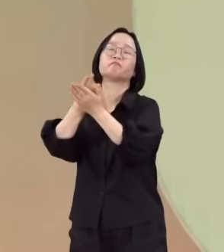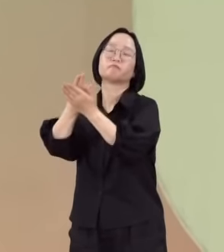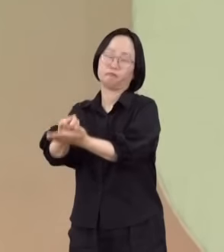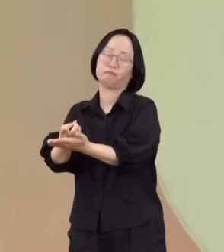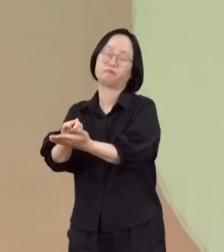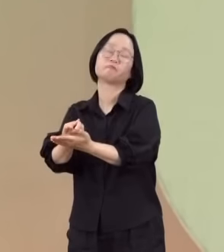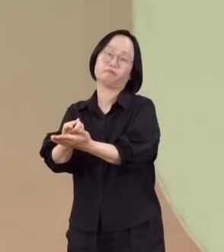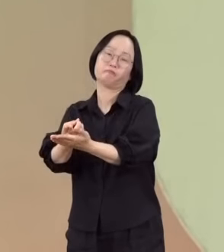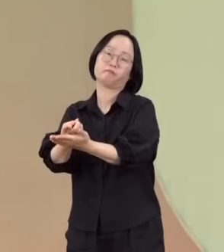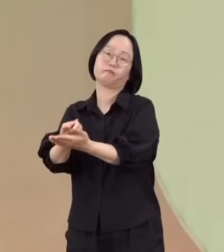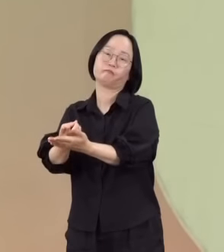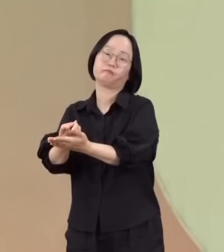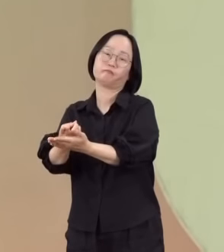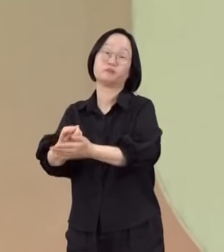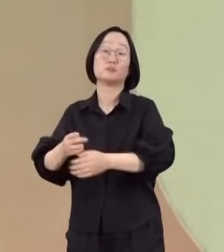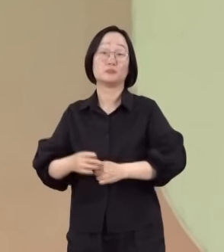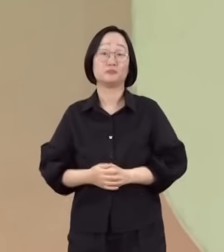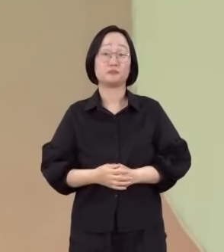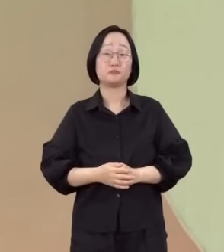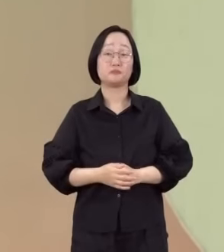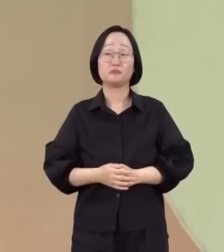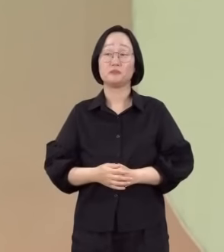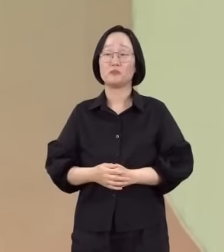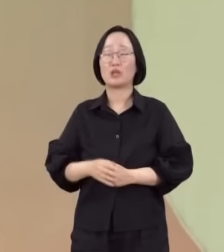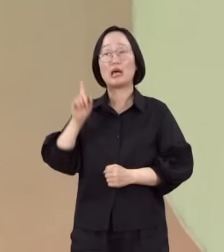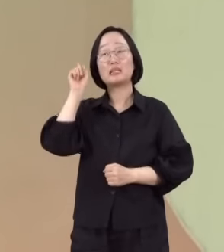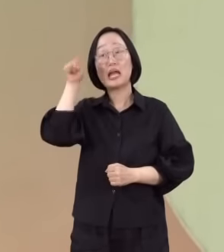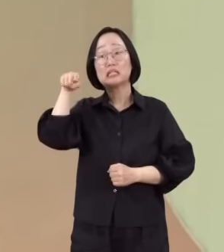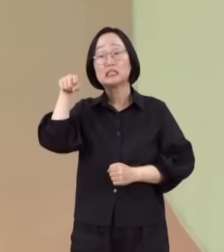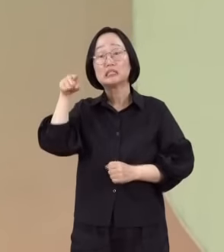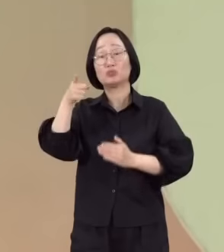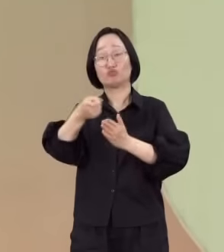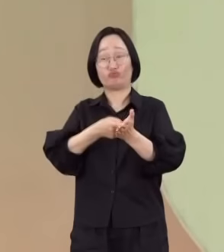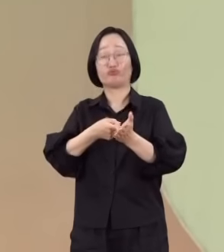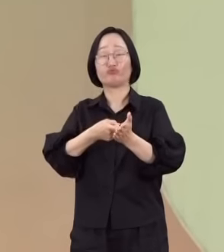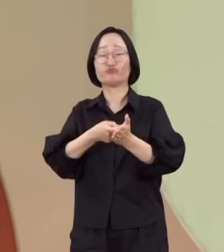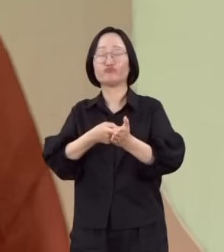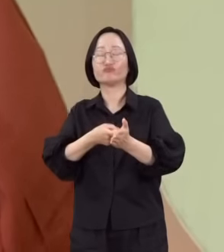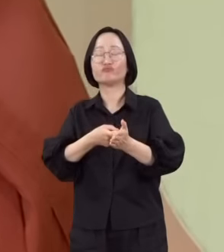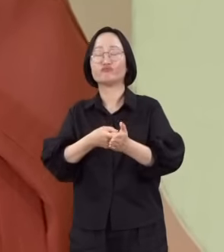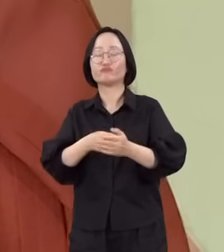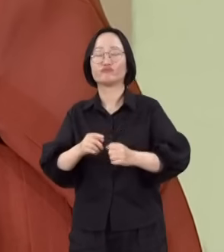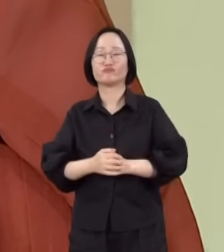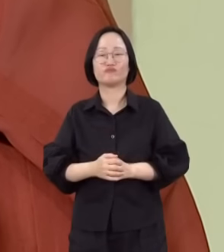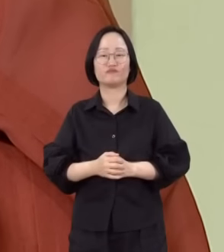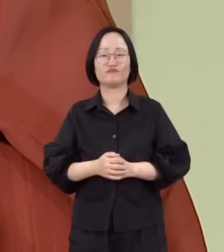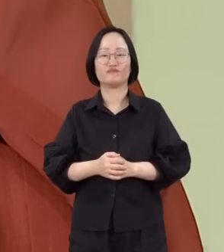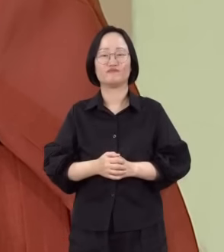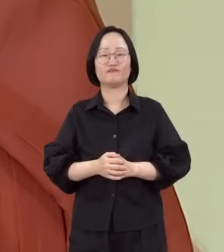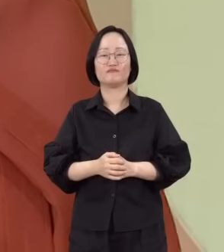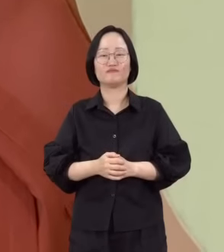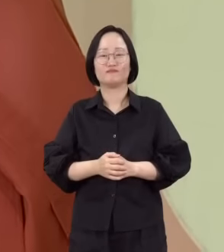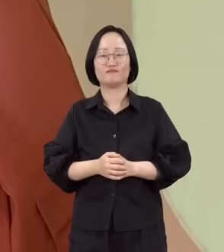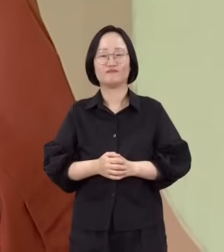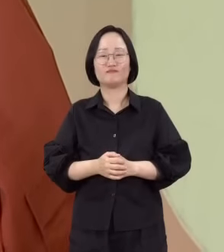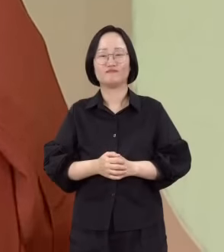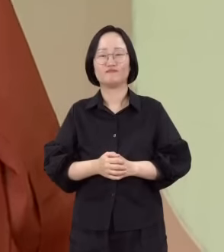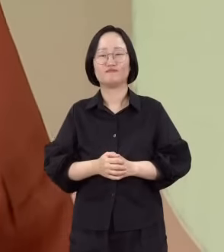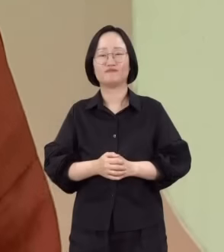이렇게 내일 내일 수술을 밝기로 날짜를 딱 받은 뒤에 내일 이제 수술 받읍시다